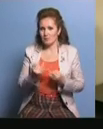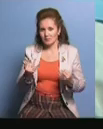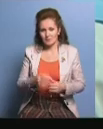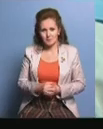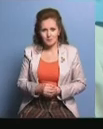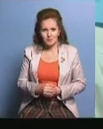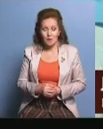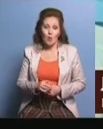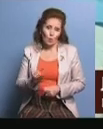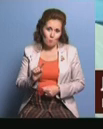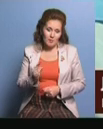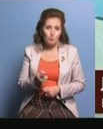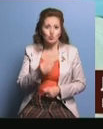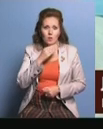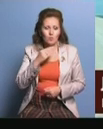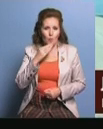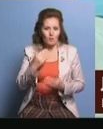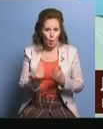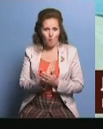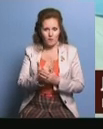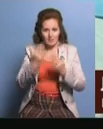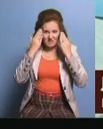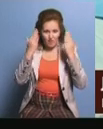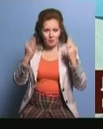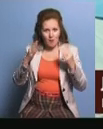Ну, потому что новая неизведанная наука очень интересна.